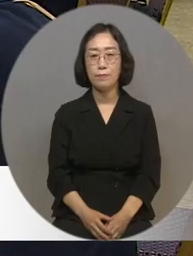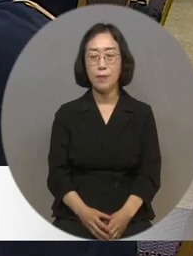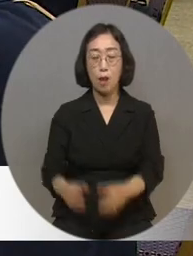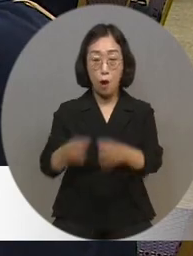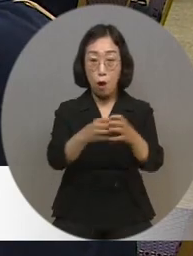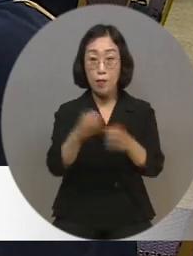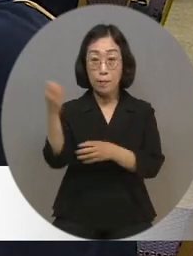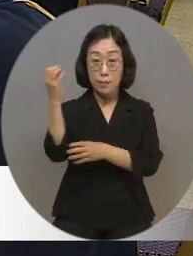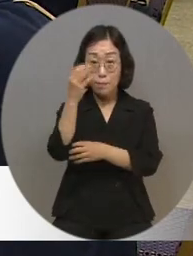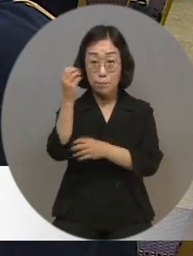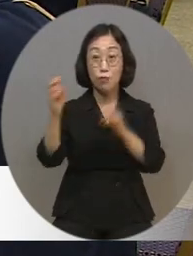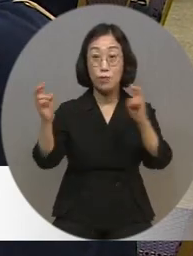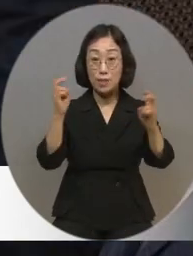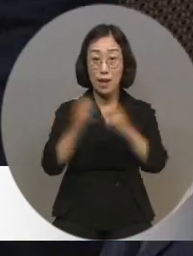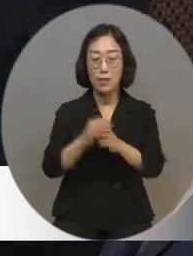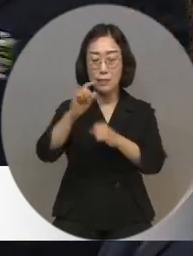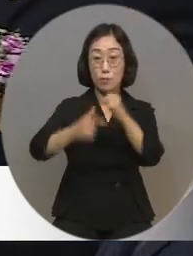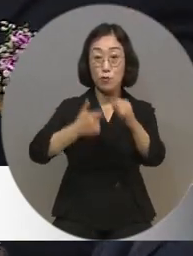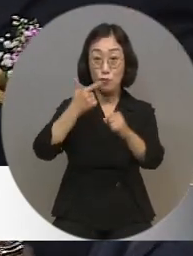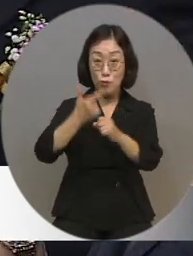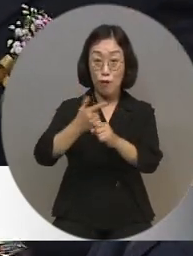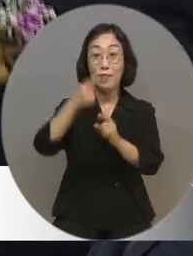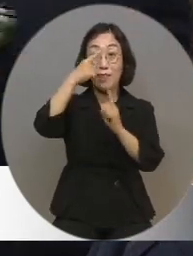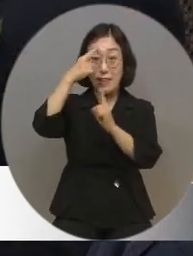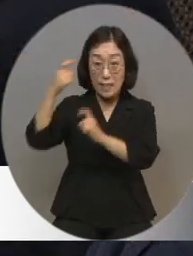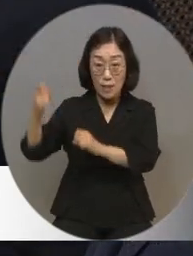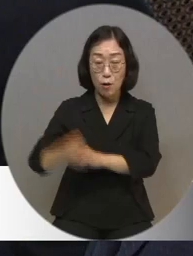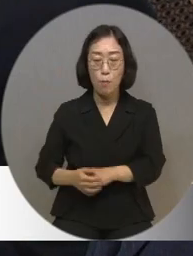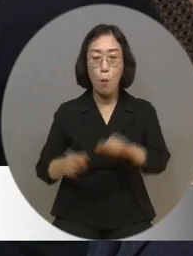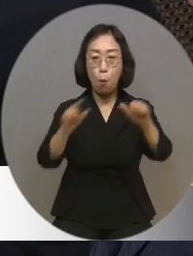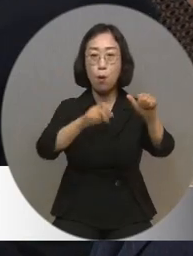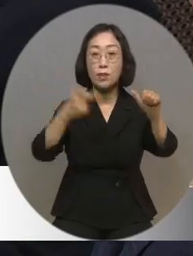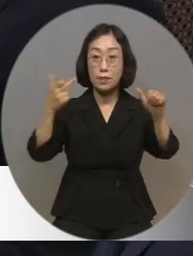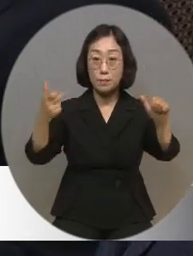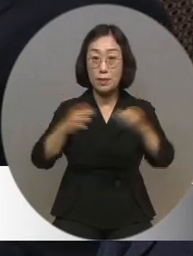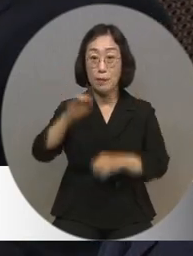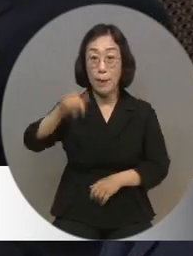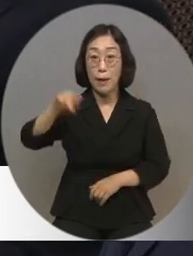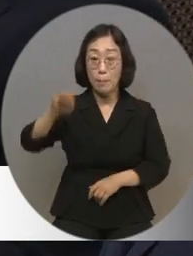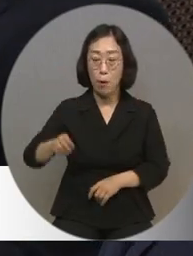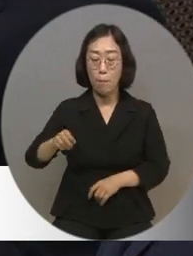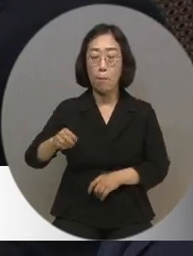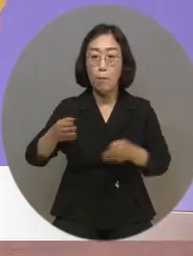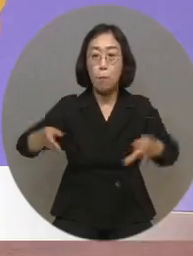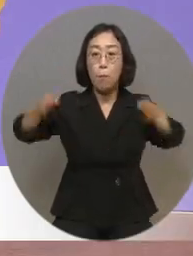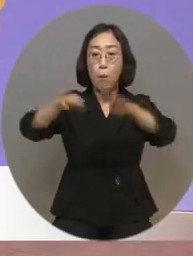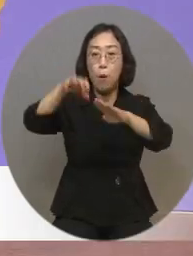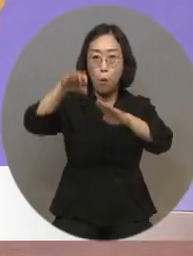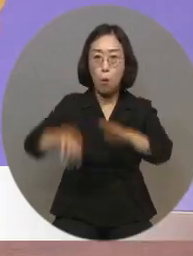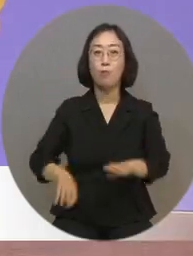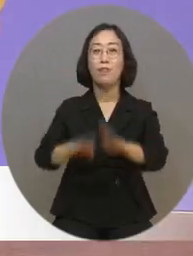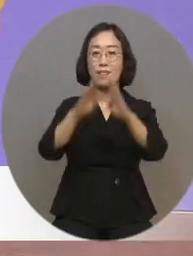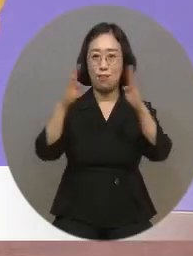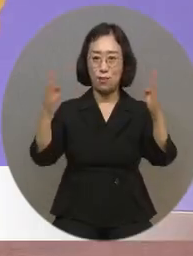시사연합신문 창간 16주년을 기념하는 행사가 지난 17일 백범기념관 컨벤션홀에서